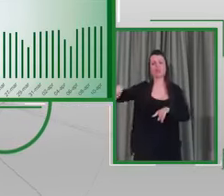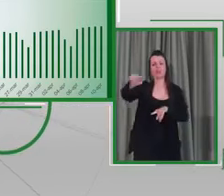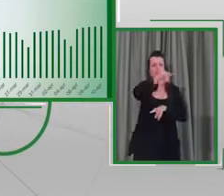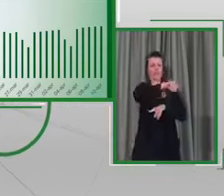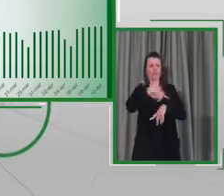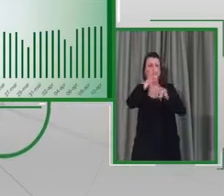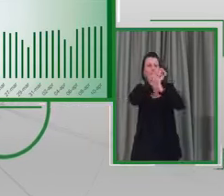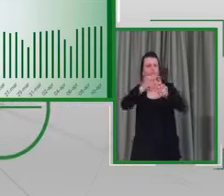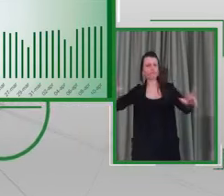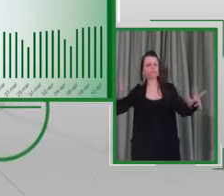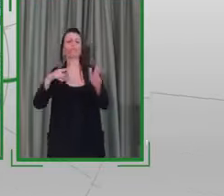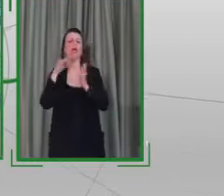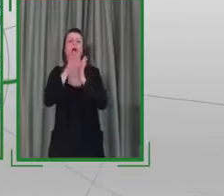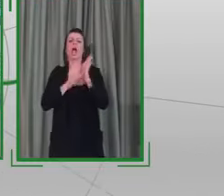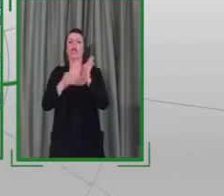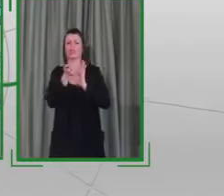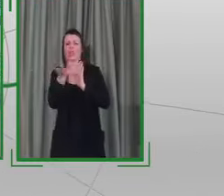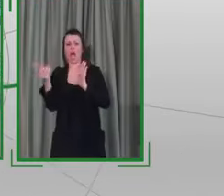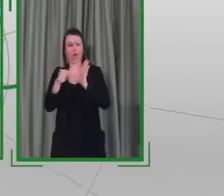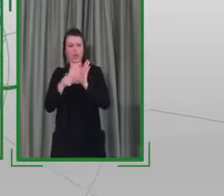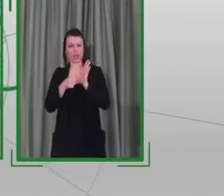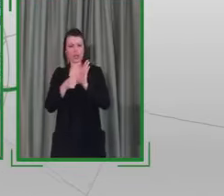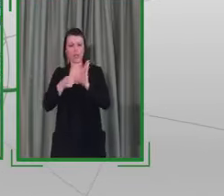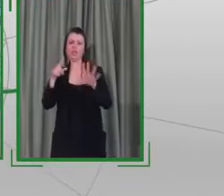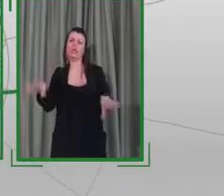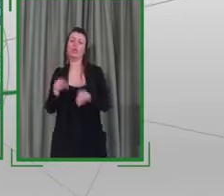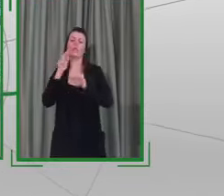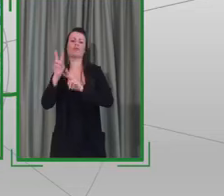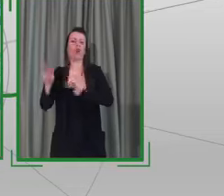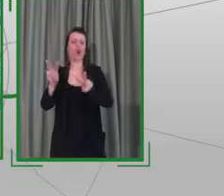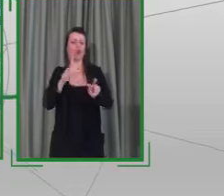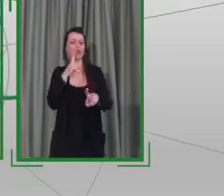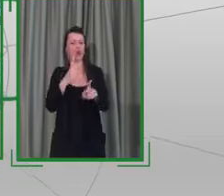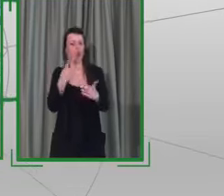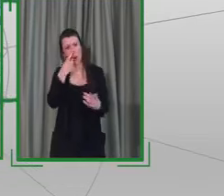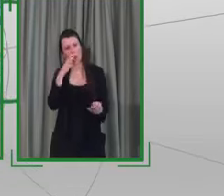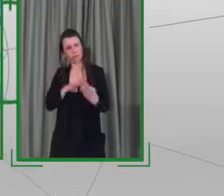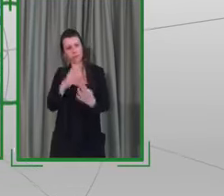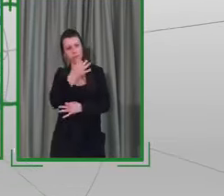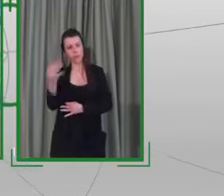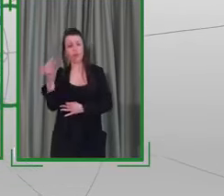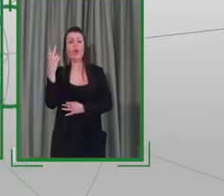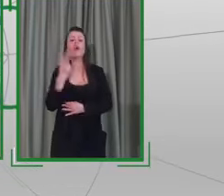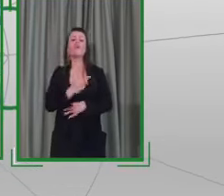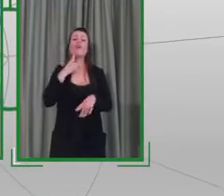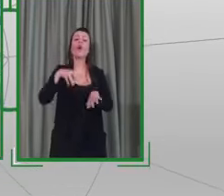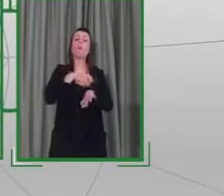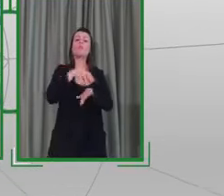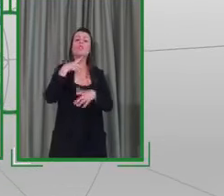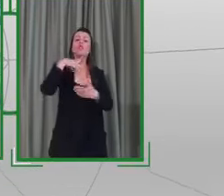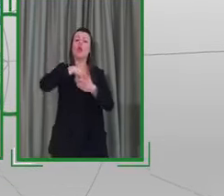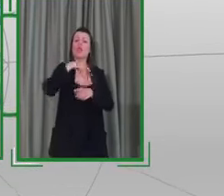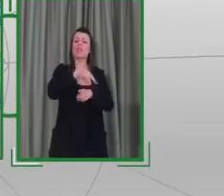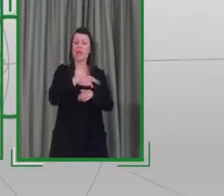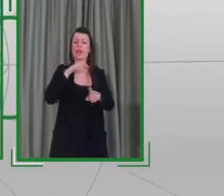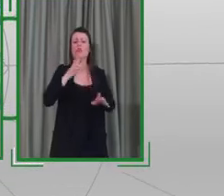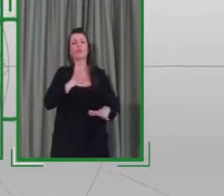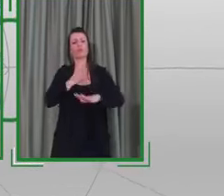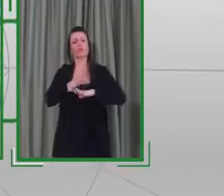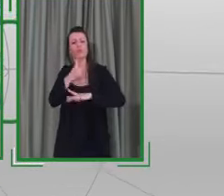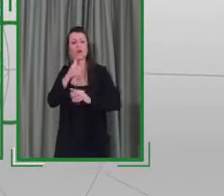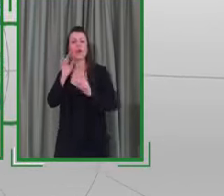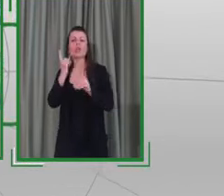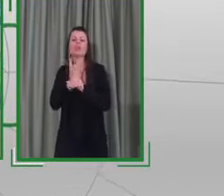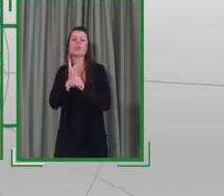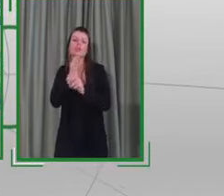appositi controlli tra l'altro ministero dell'interno è intervenuto dicendo che i controlli devono essere ancora più